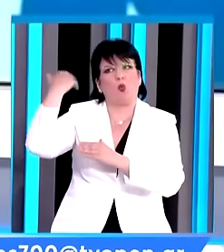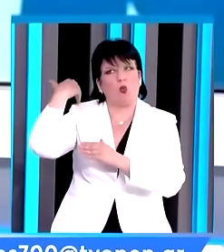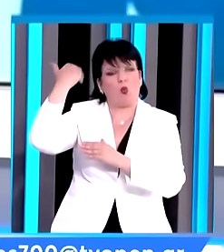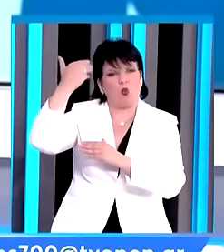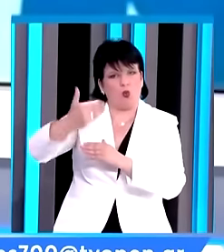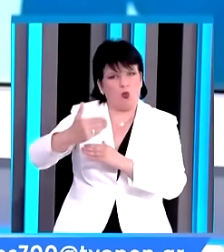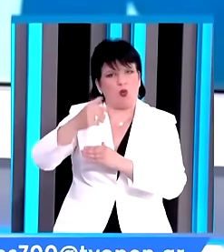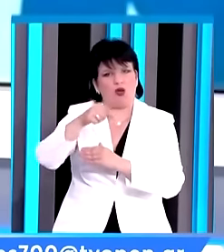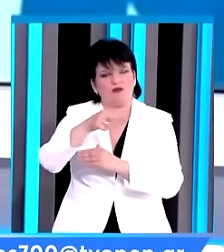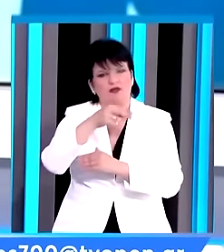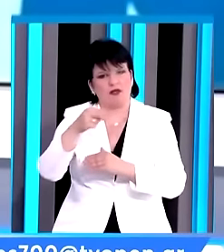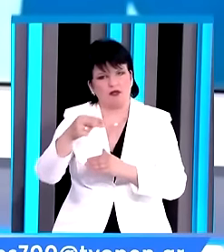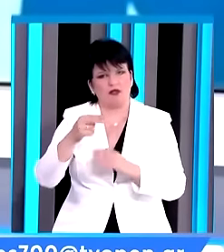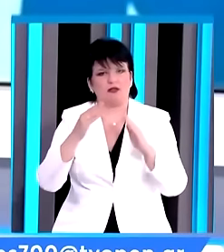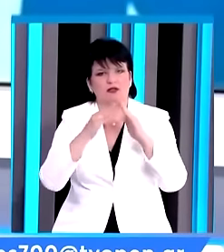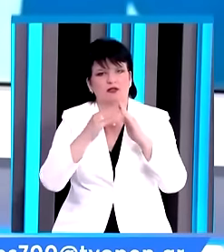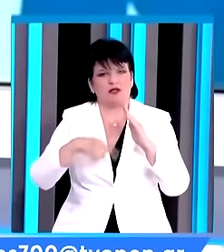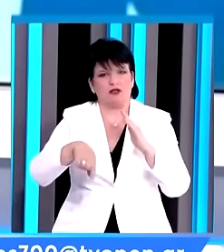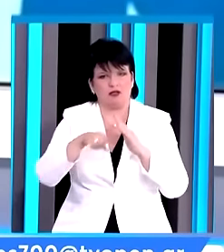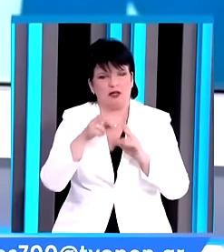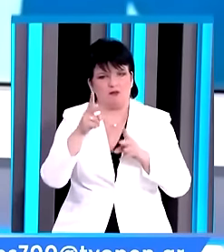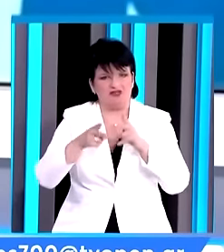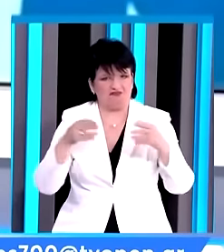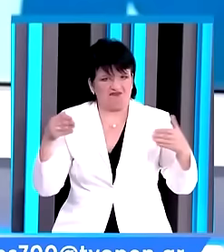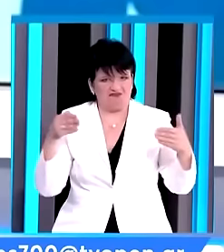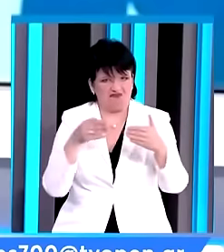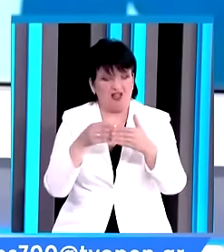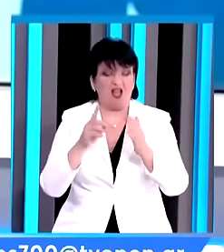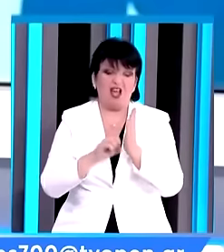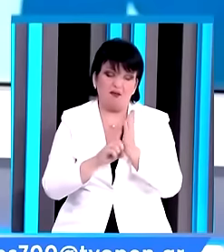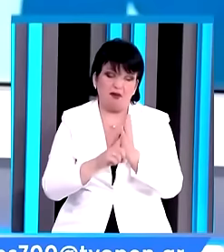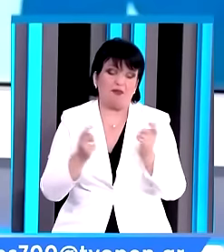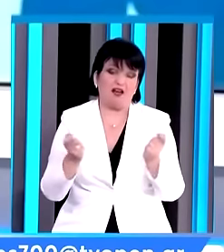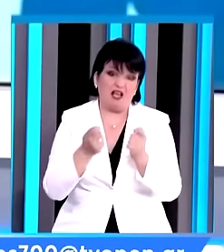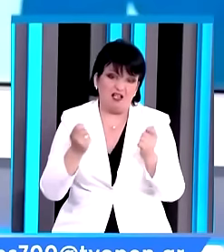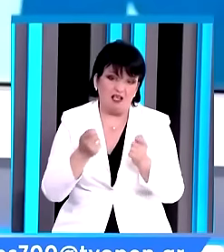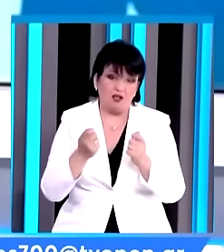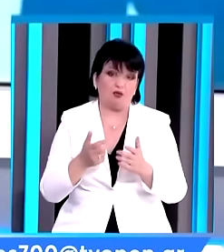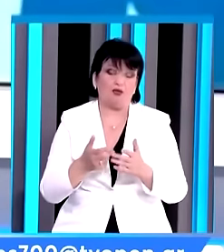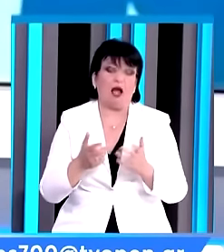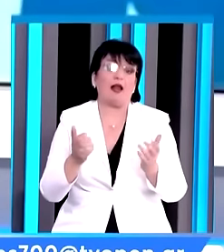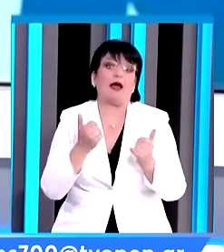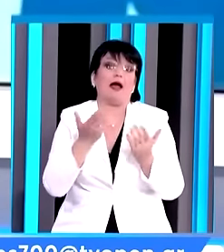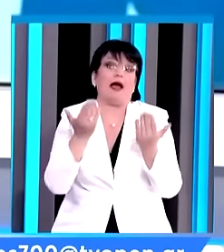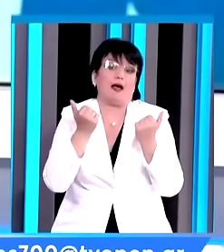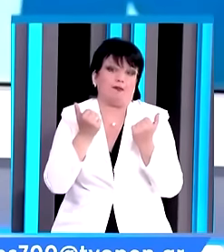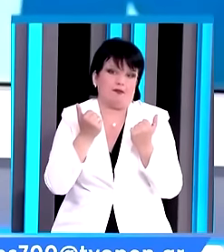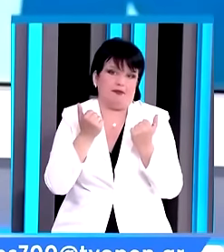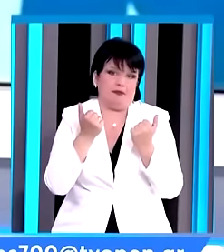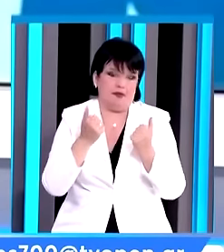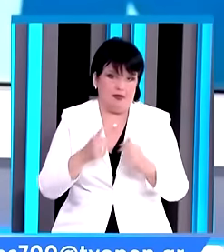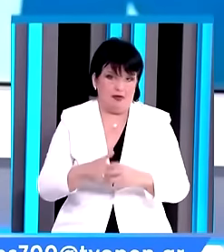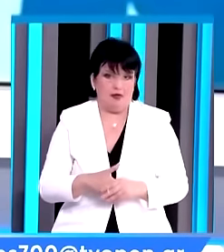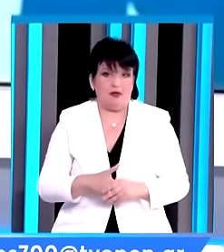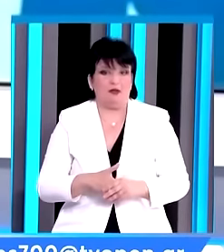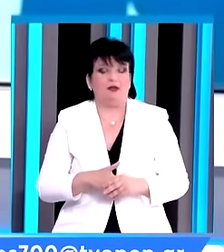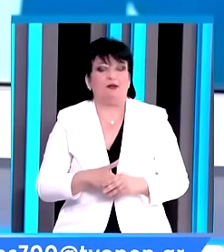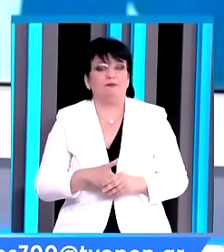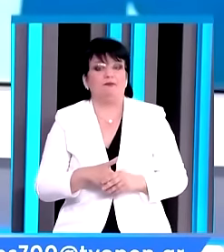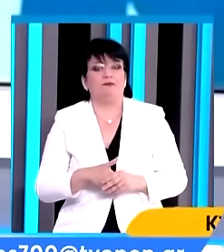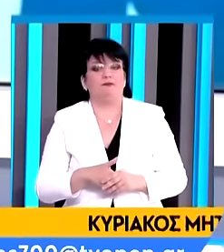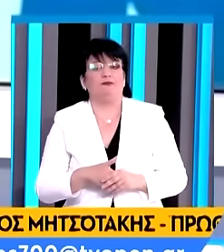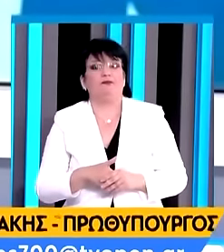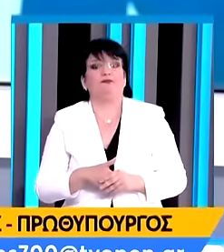στην κατάσταση των σιροδρόμων και για αυτά τα οποία έπρεπε να είχαν γίνει και ενδεχομένως δεν έγιναν. Όμως σήμερα η υπόθεση είναι στη δικαιοσύνη.